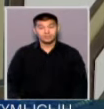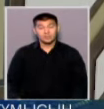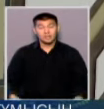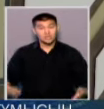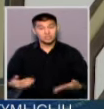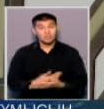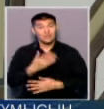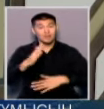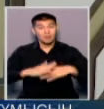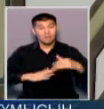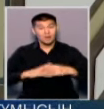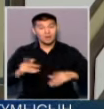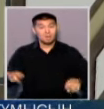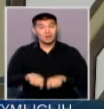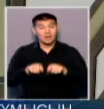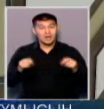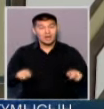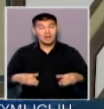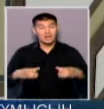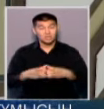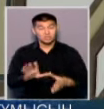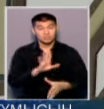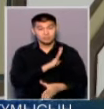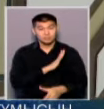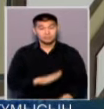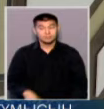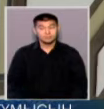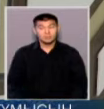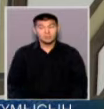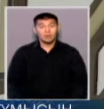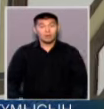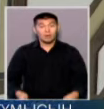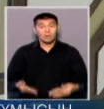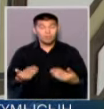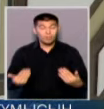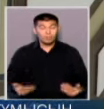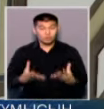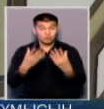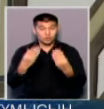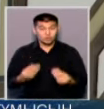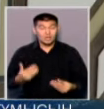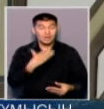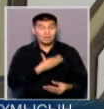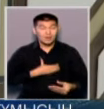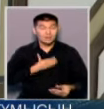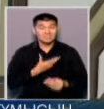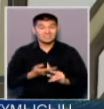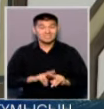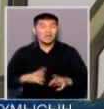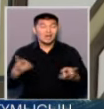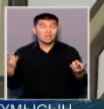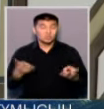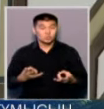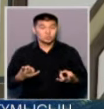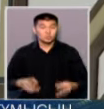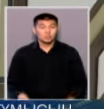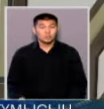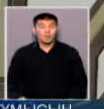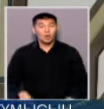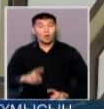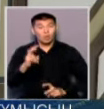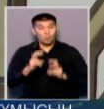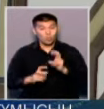жаңа мамандықтар атласы залы ашылды. Өйткені бізге бүгінгі таңда ең маңызды, ең өзекті жағдай